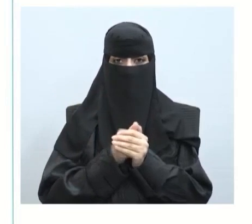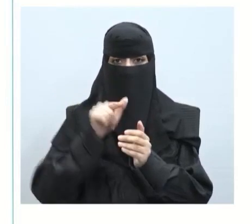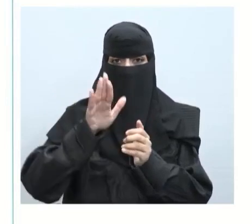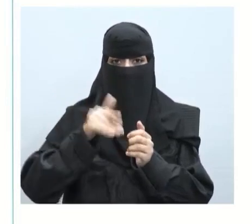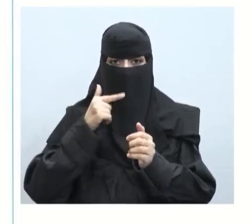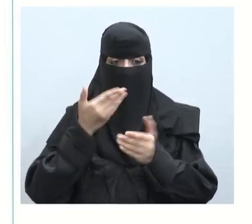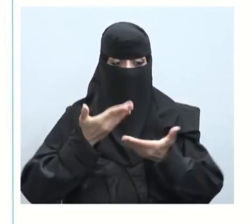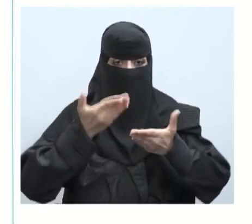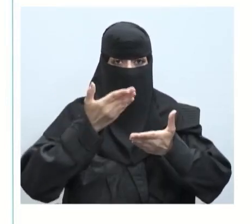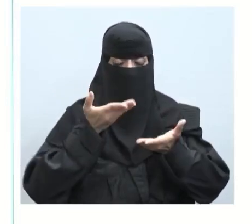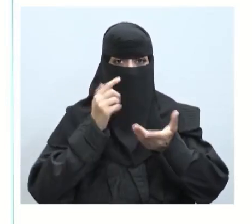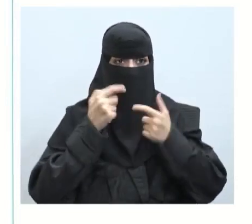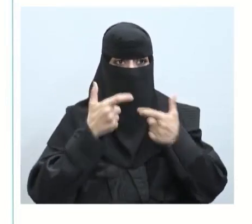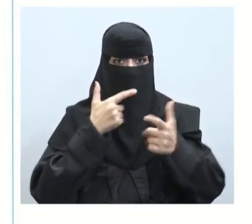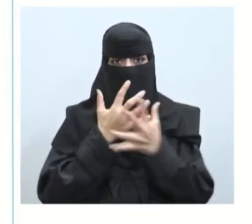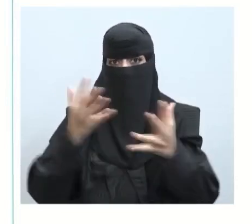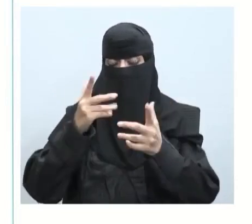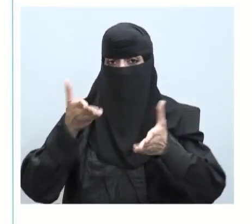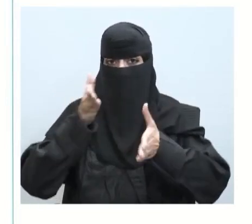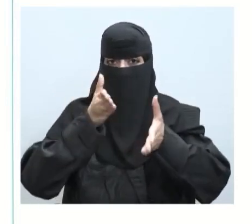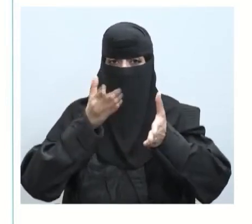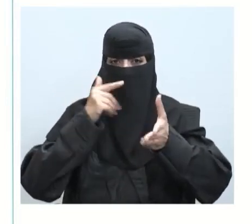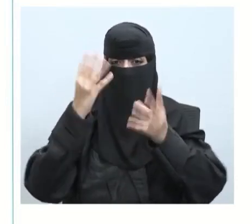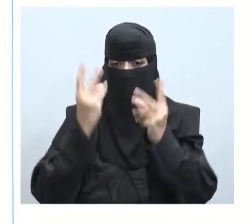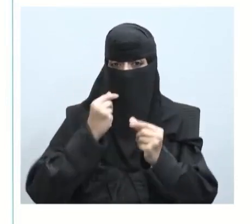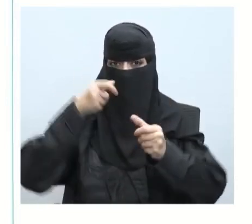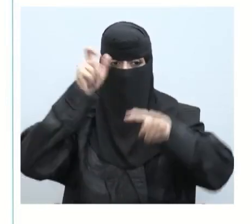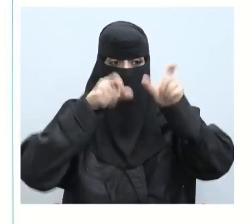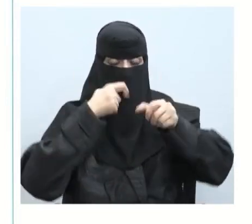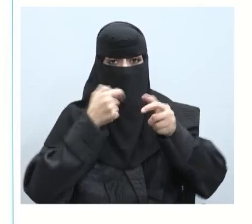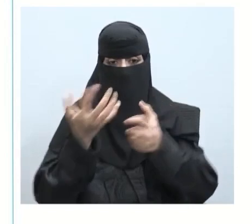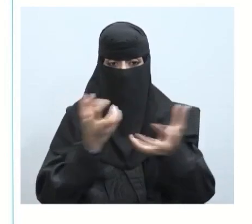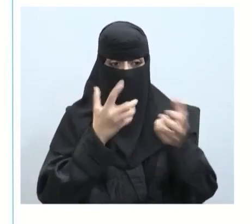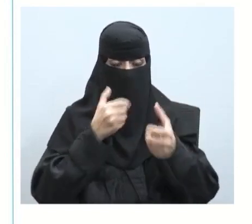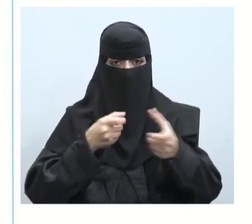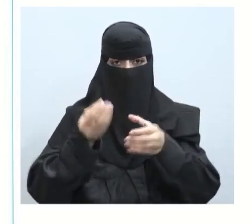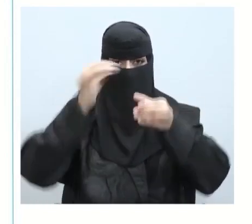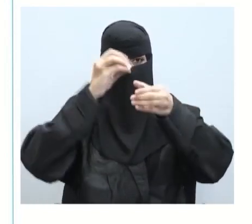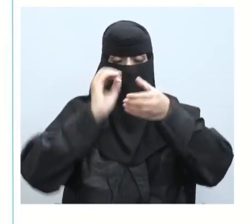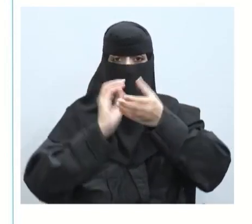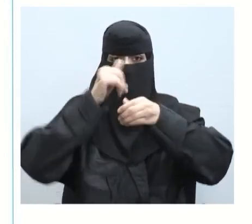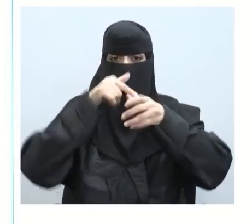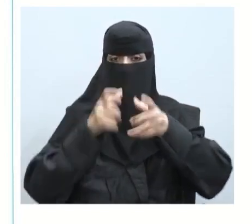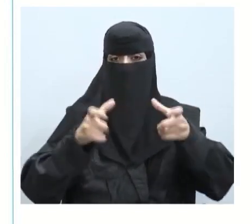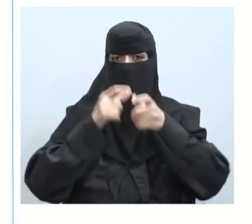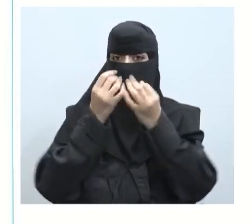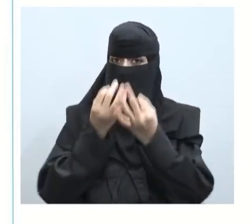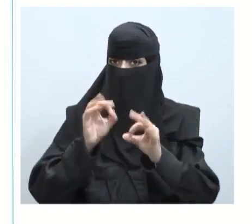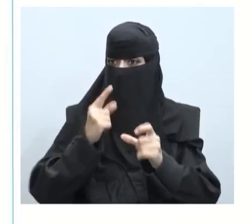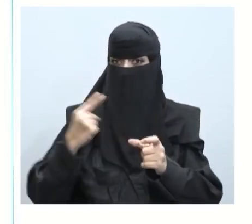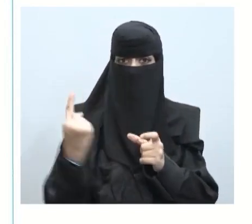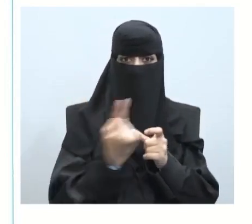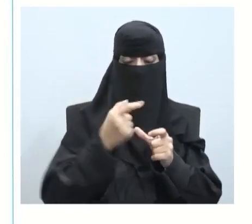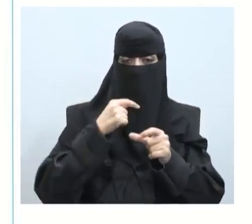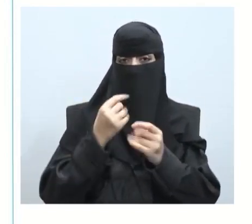نظرا للاكتظاظ السكاني، قد لا يتم جمع ومعالجة كميات كبيرة جدا من النفايات والمخلفات بكفاءة،